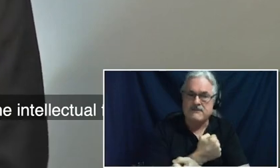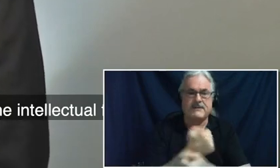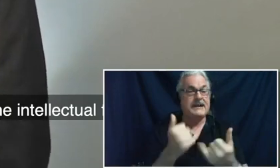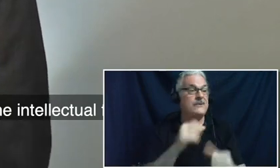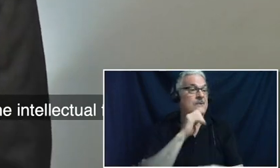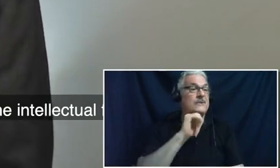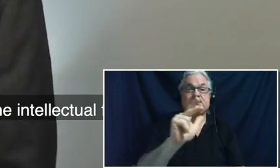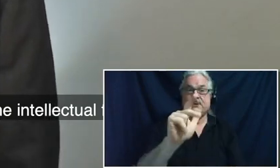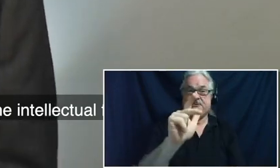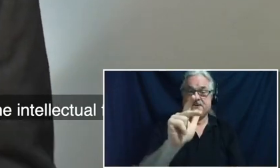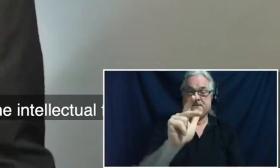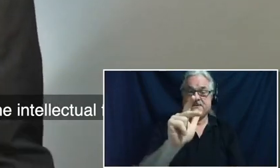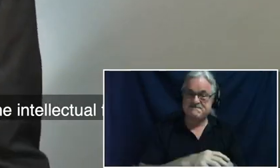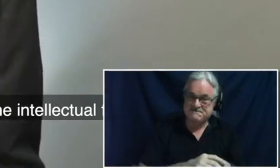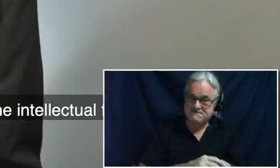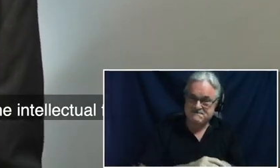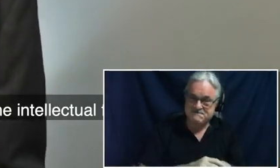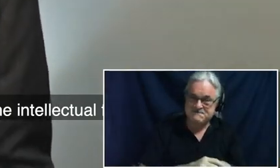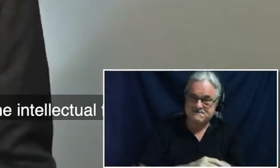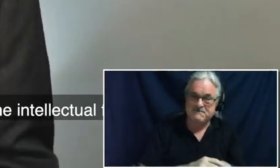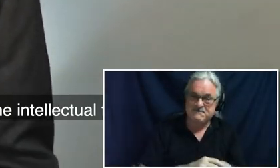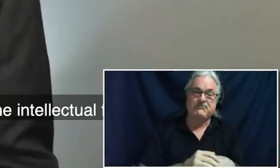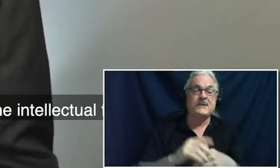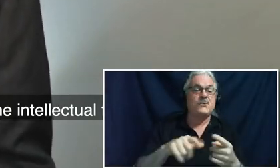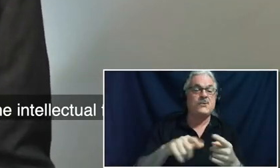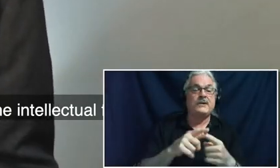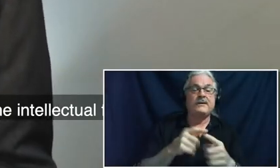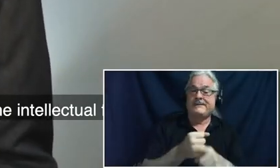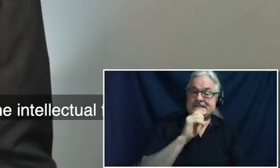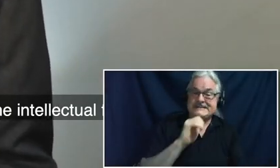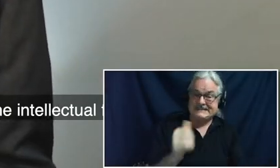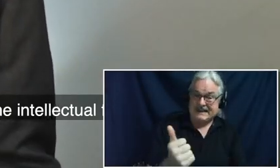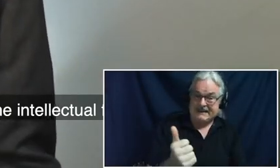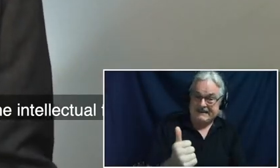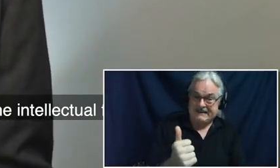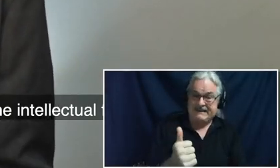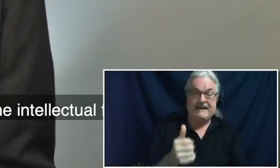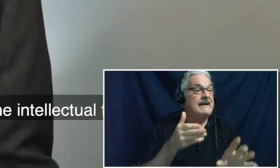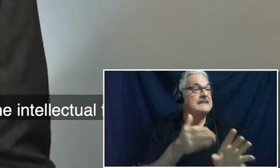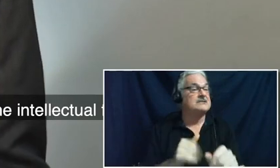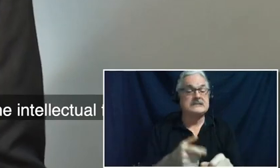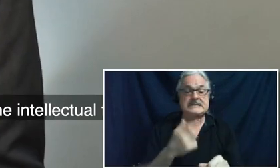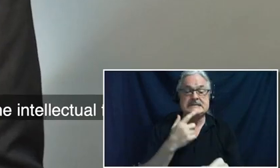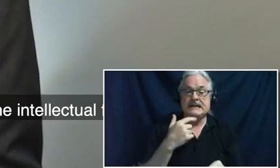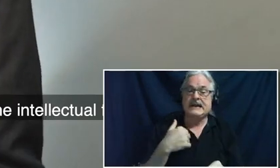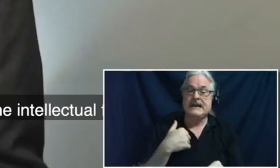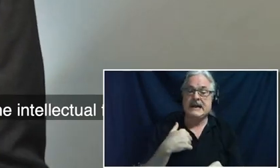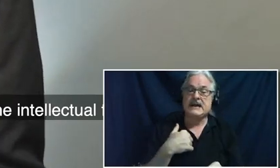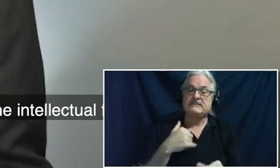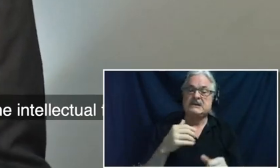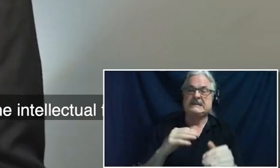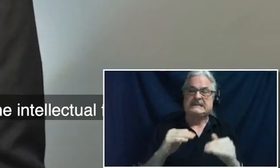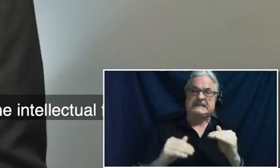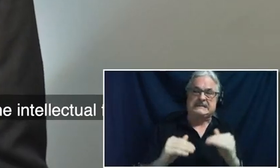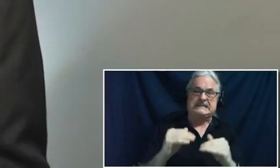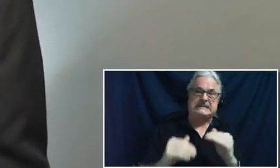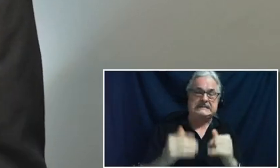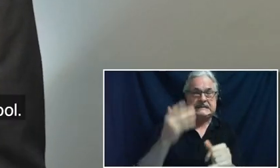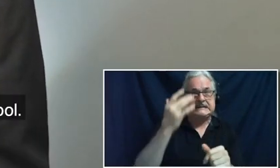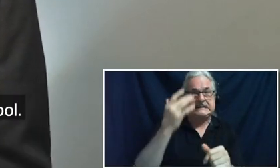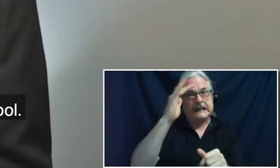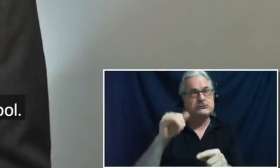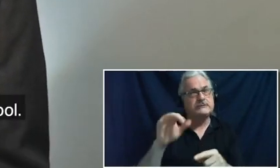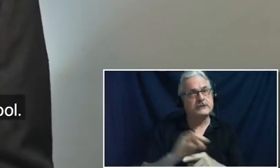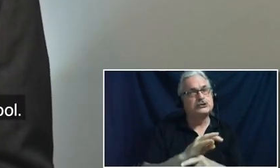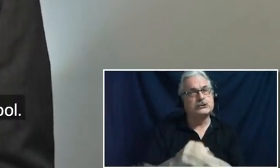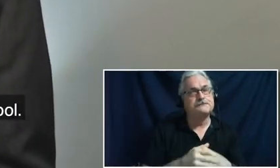ans. Lorsque j'avais 10 ans, un psychologue a dit que j'avais un fonctionnement intellectuel